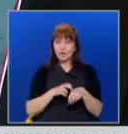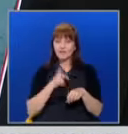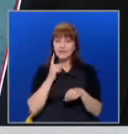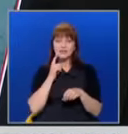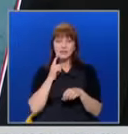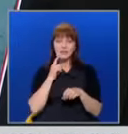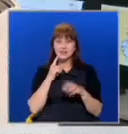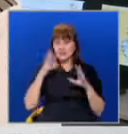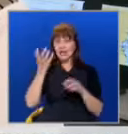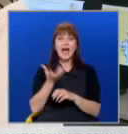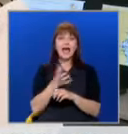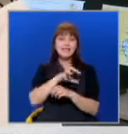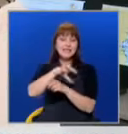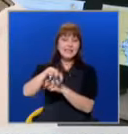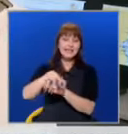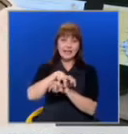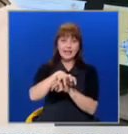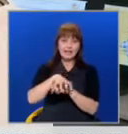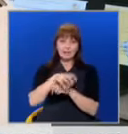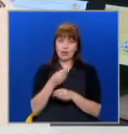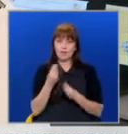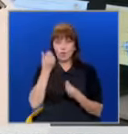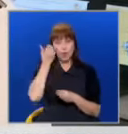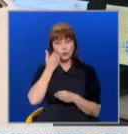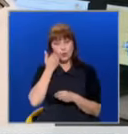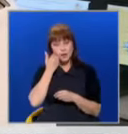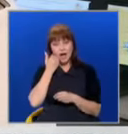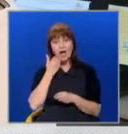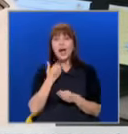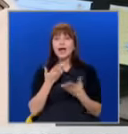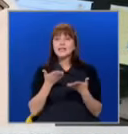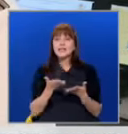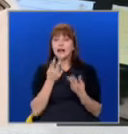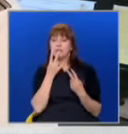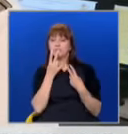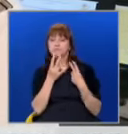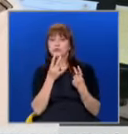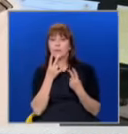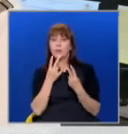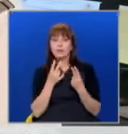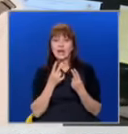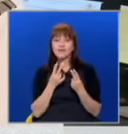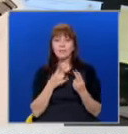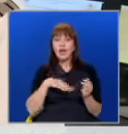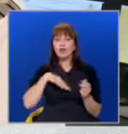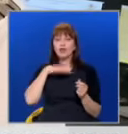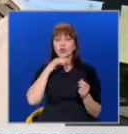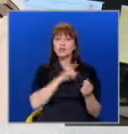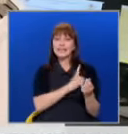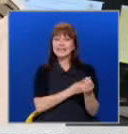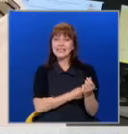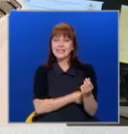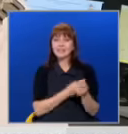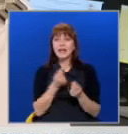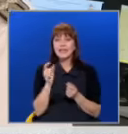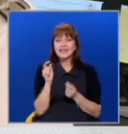сателитни изображения с по-добра резолюция. Като към момента се наблюдава доста силен пренос на